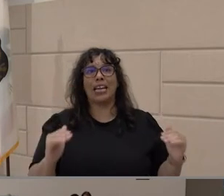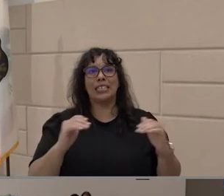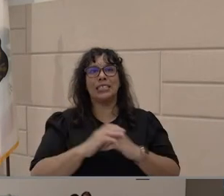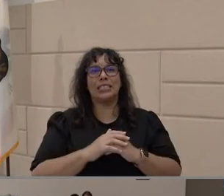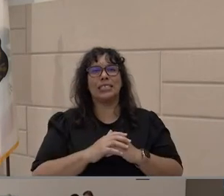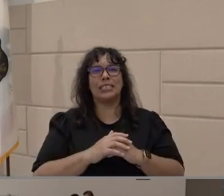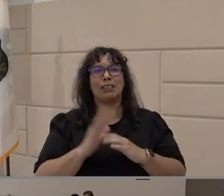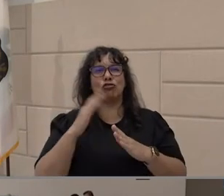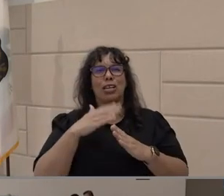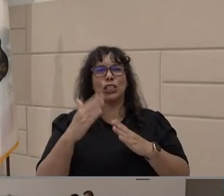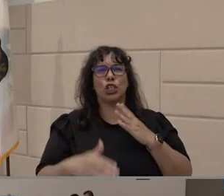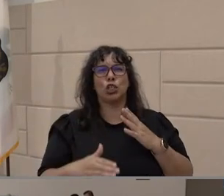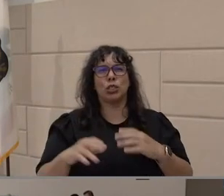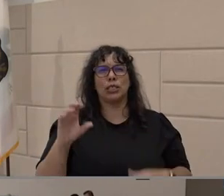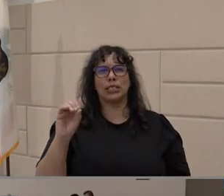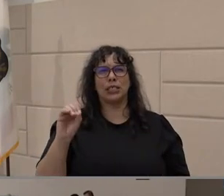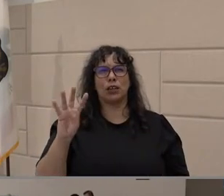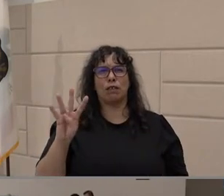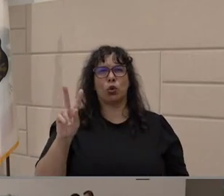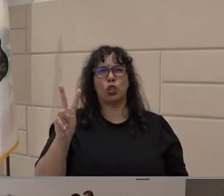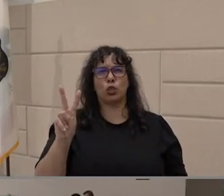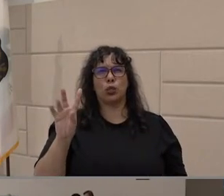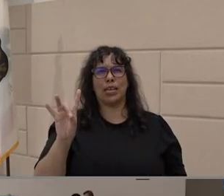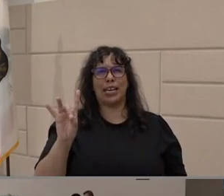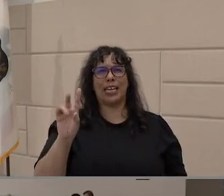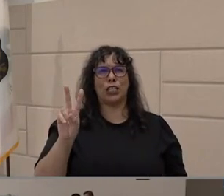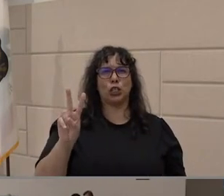ឥឡូវនឹងយើងនិយាយពី secret សម្រាប់